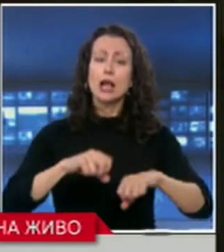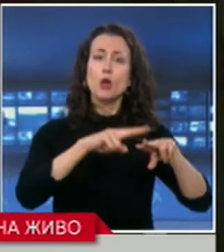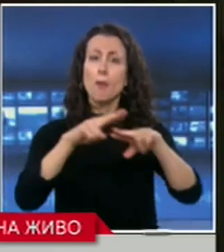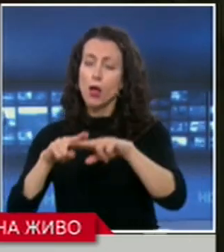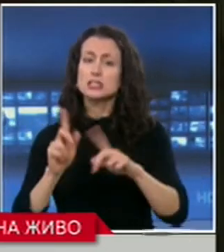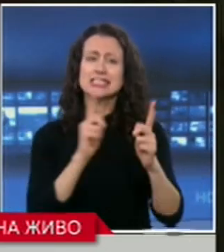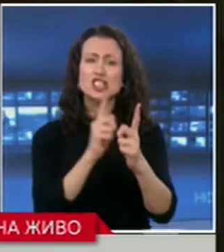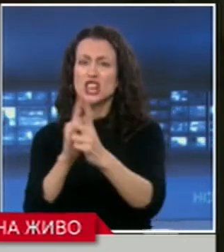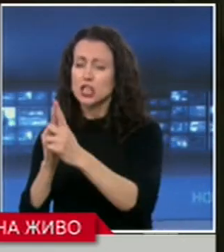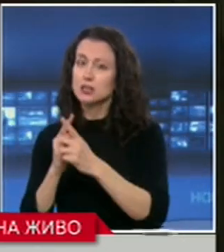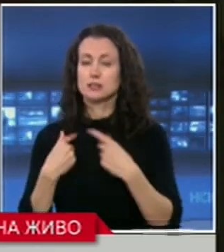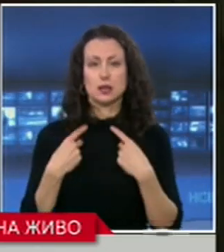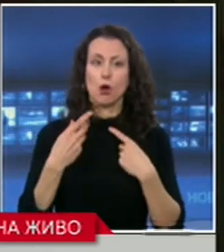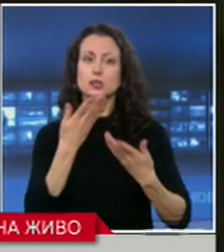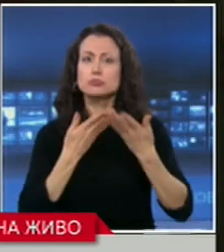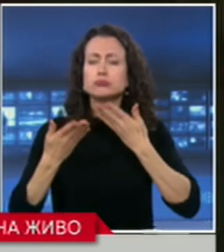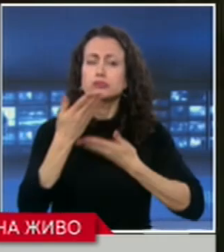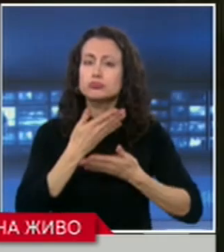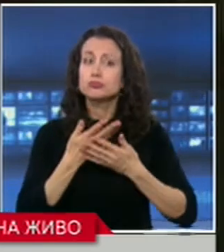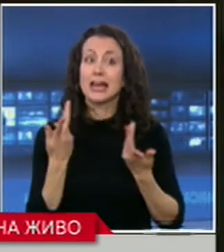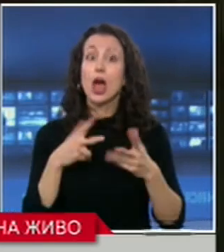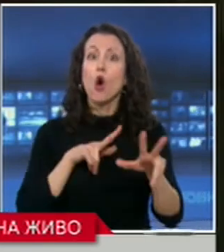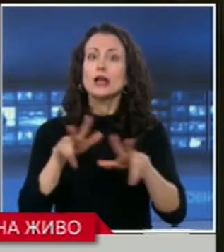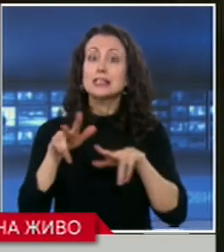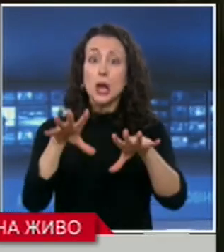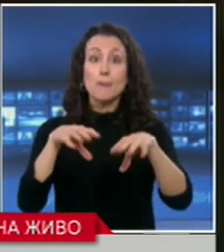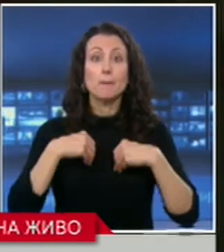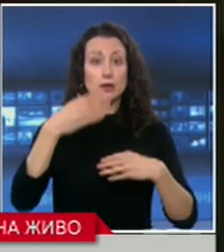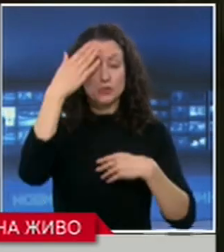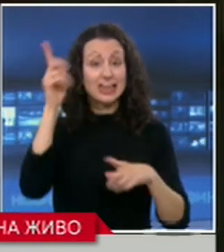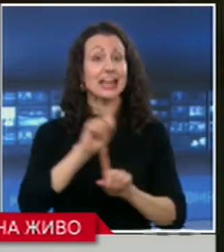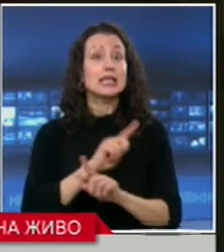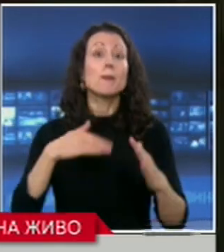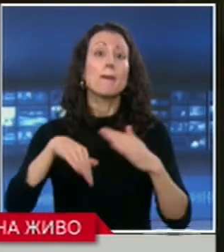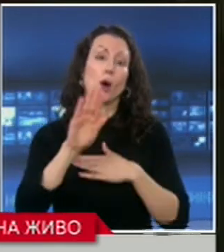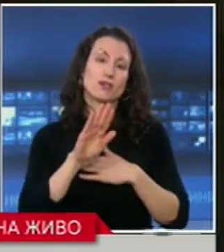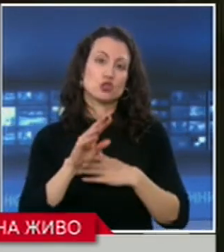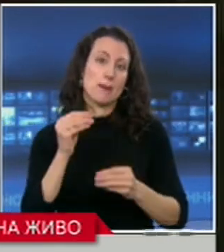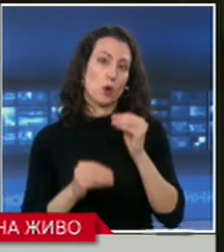на пациенти, така че да няма повече инциденти като днешният.